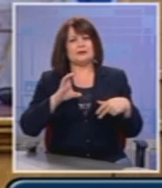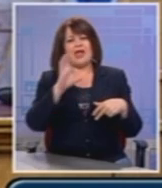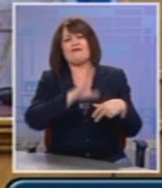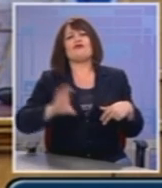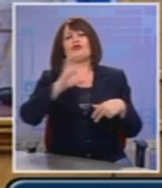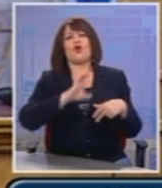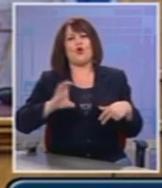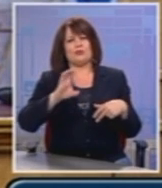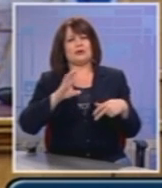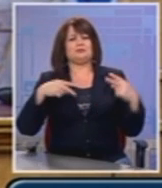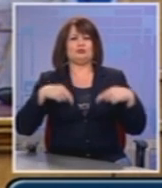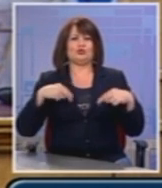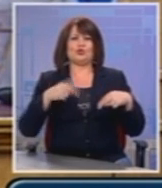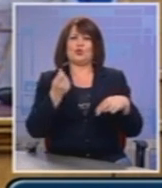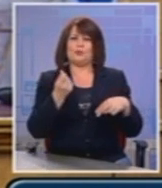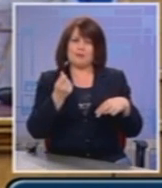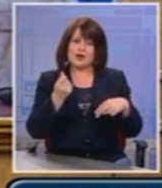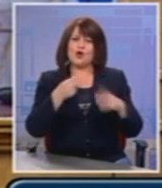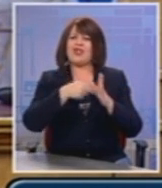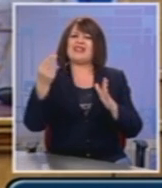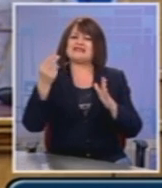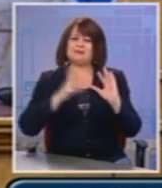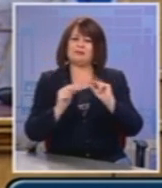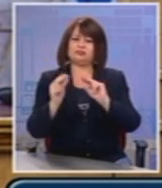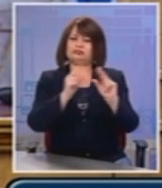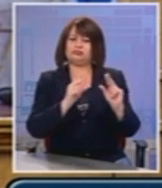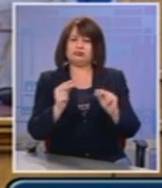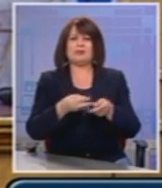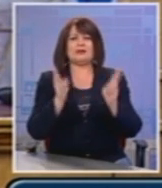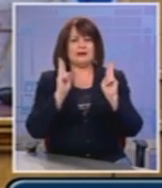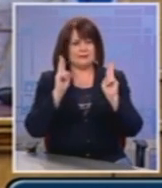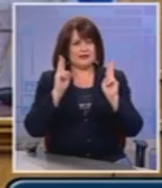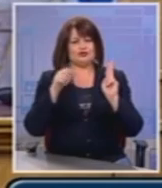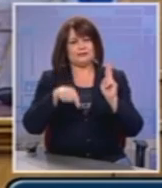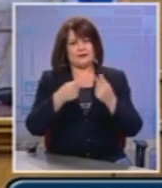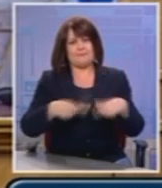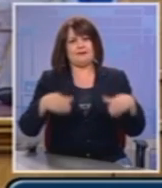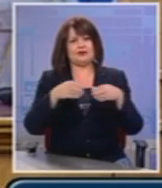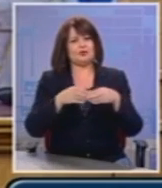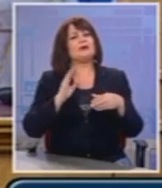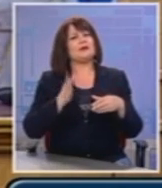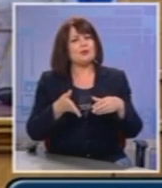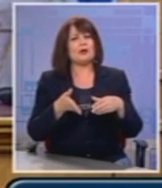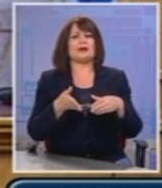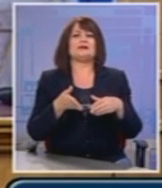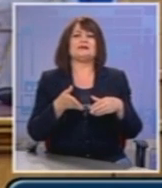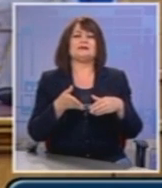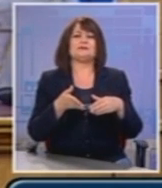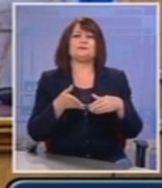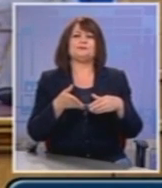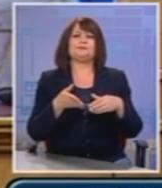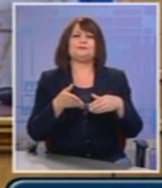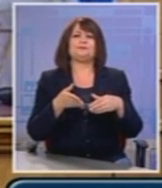υπουργών οικονομικών και θεσμών και ελπίζω η επιτροπή επιτροπή αυτή να μπορέσει